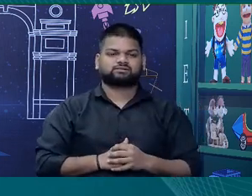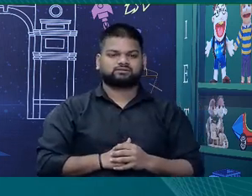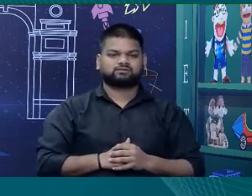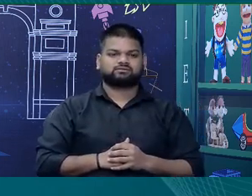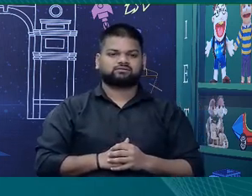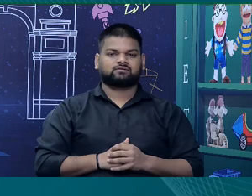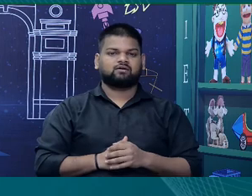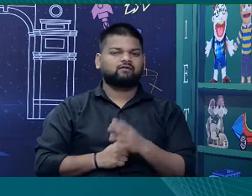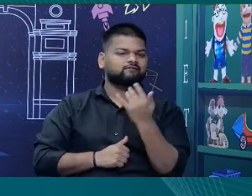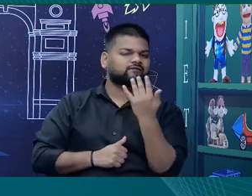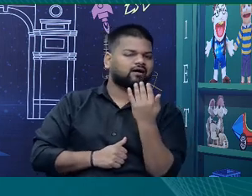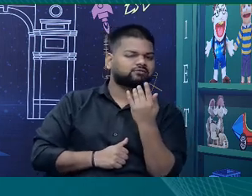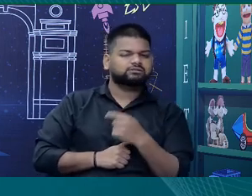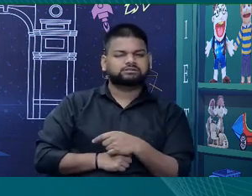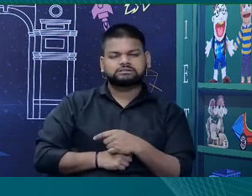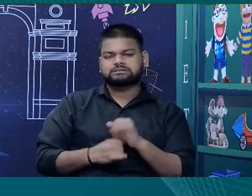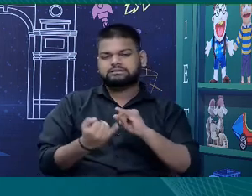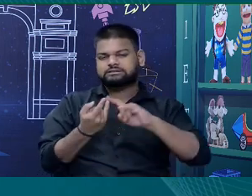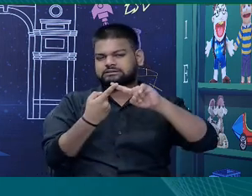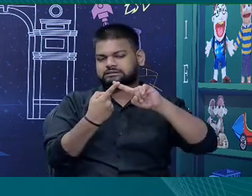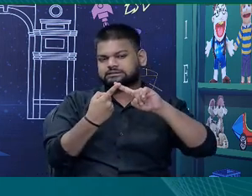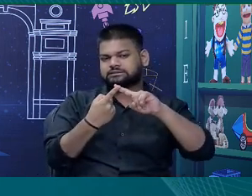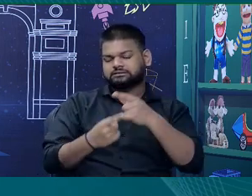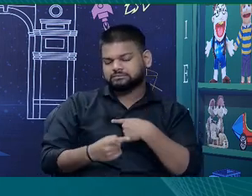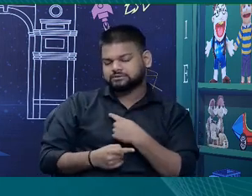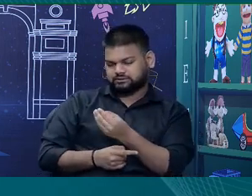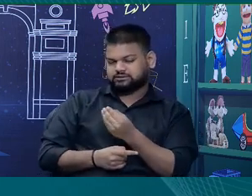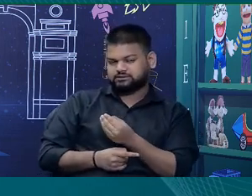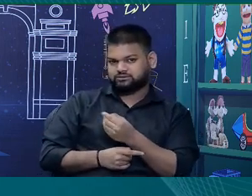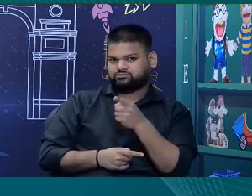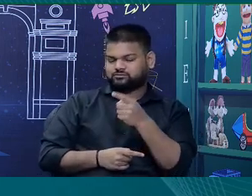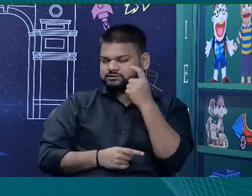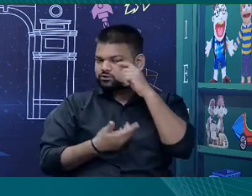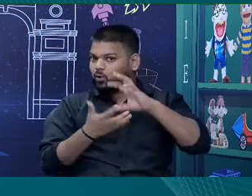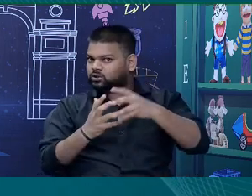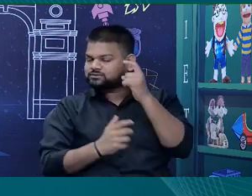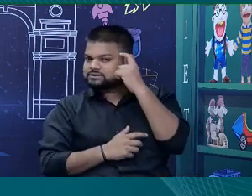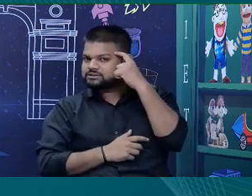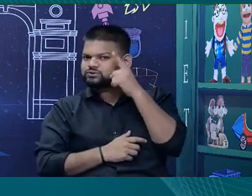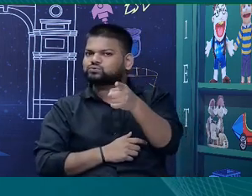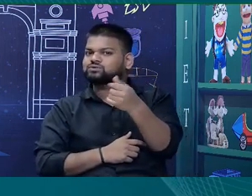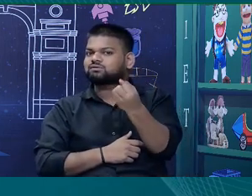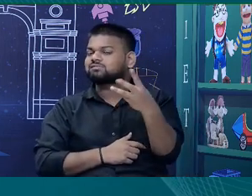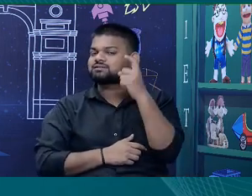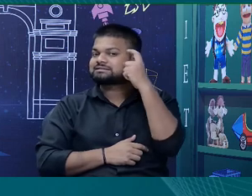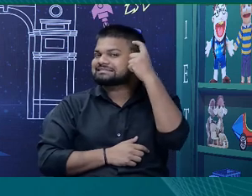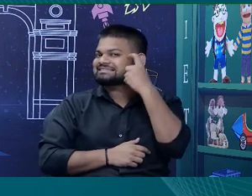मैं आपको आंसर बता देता हूं की आपने कौन सा नंबर सिलेक्ट किया था